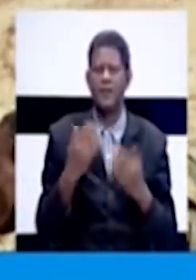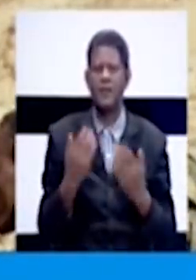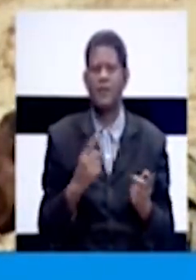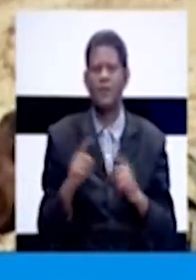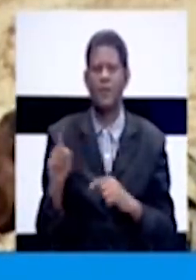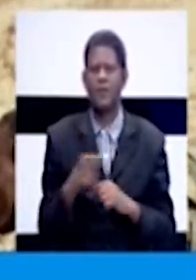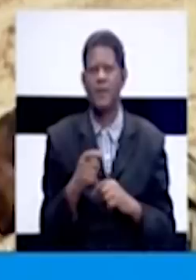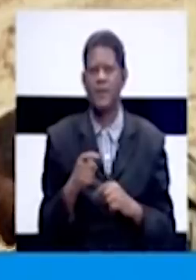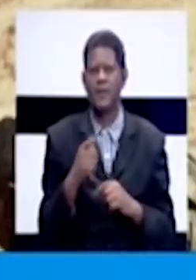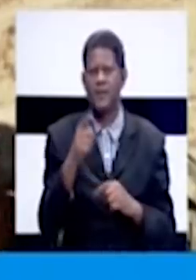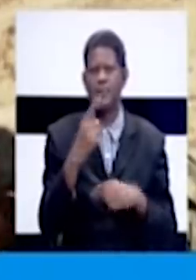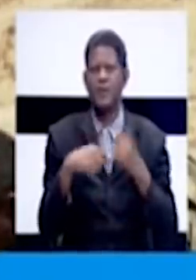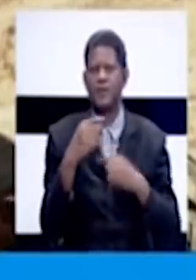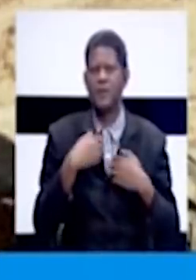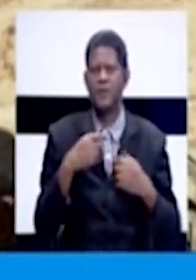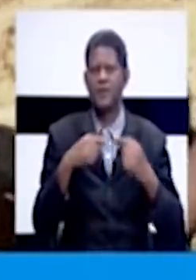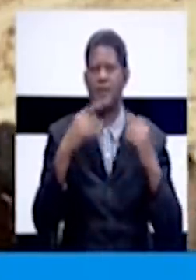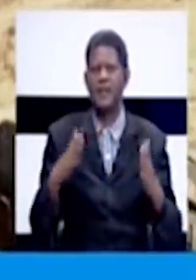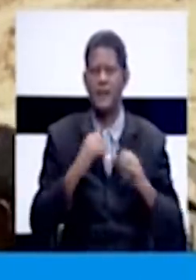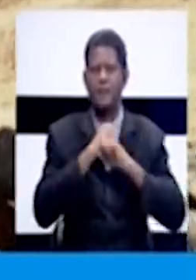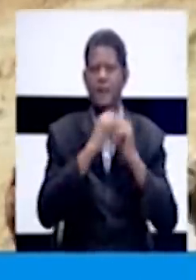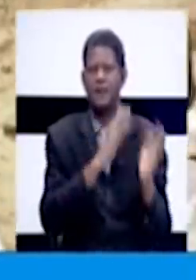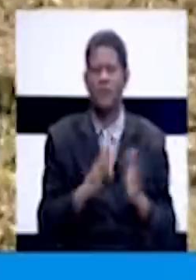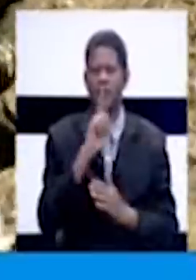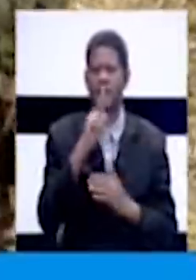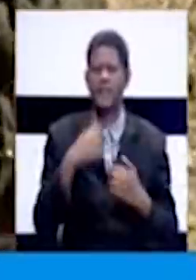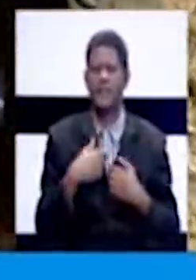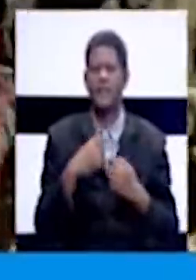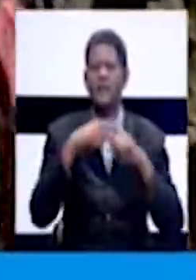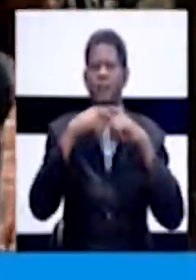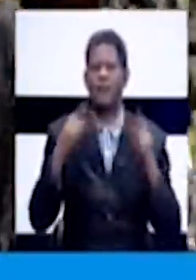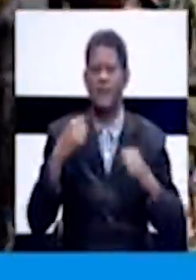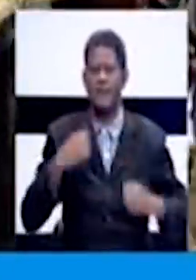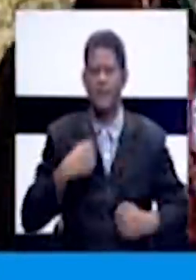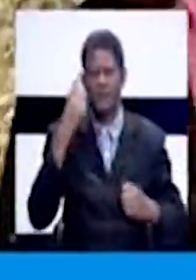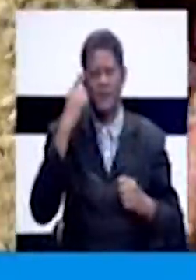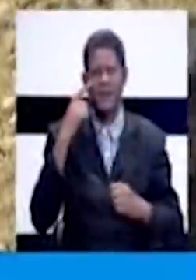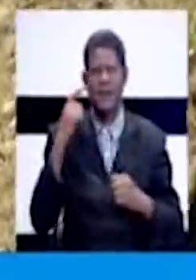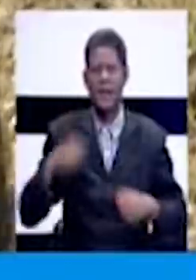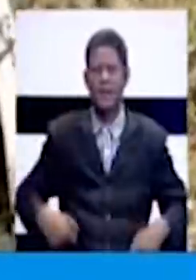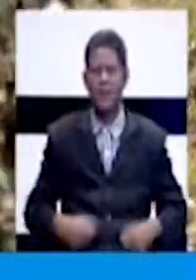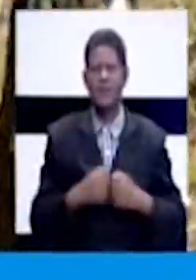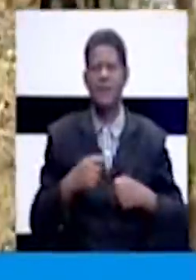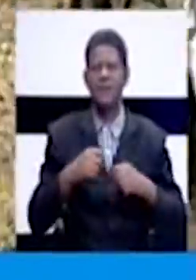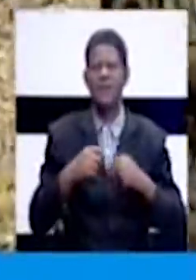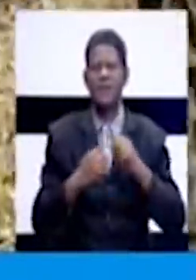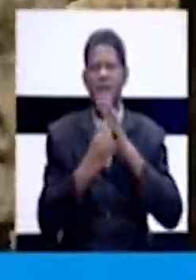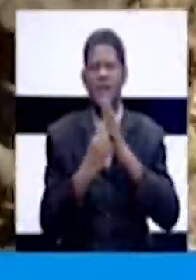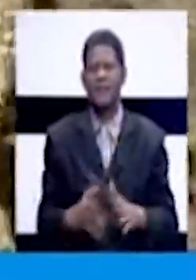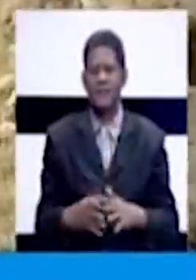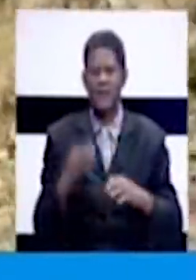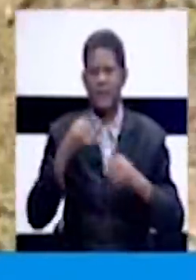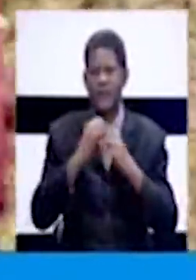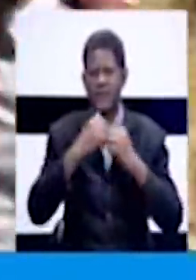انتخانه نزز ما زل سألاء نم مكات دلوقتي نازلنا مالتي بفلاي سراويت تقراي أما عنتات عصوب سراويت فنسيحو